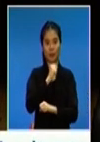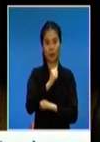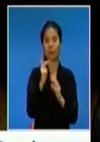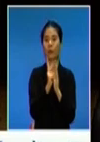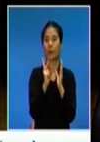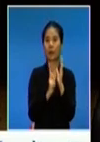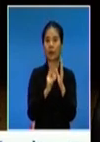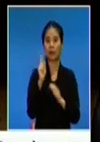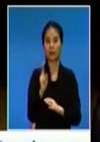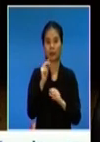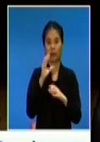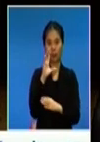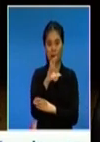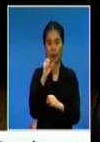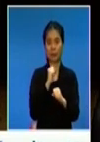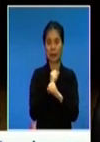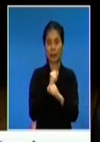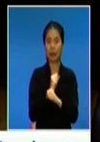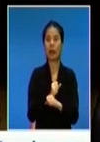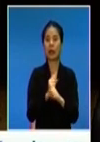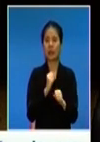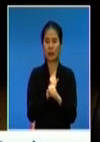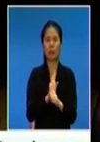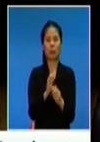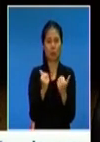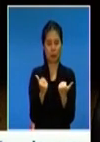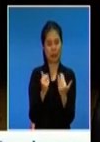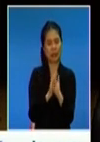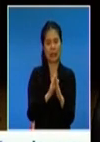ายแล้วล่ะครับคงจะสร้างวินัยช้าไปแล้วมั้ง